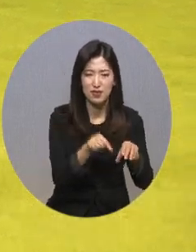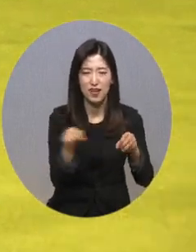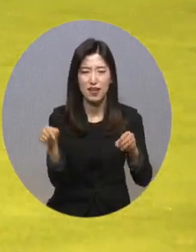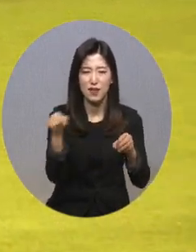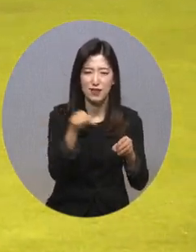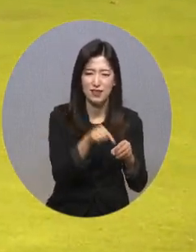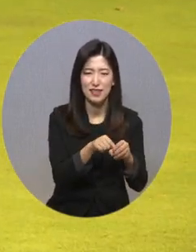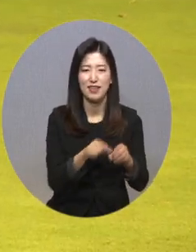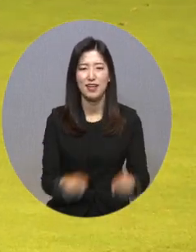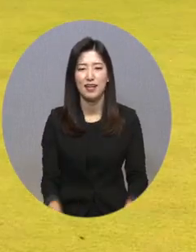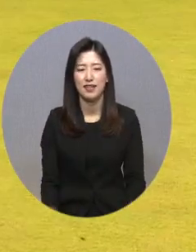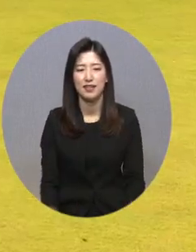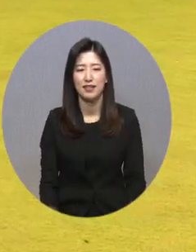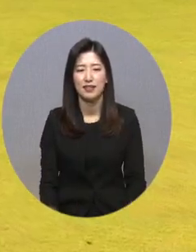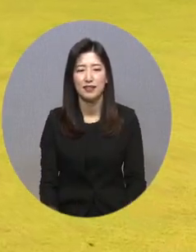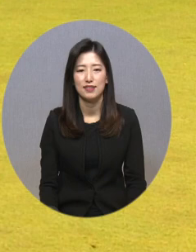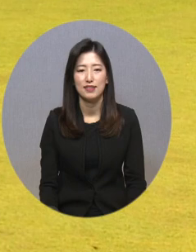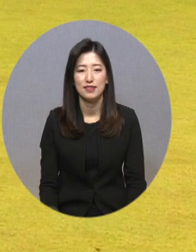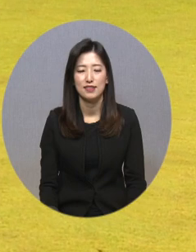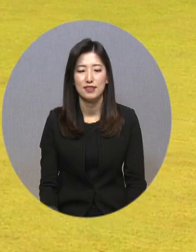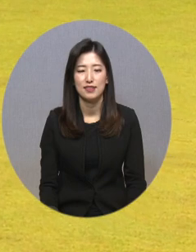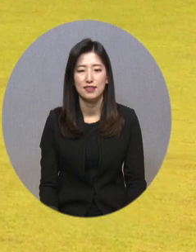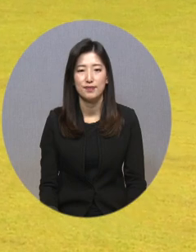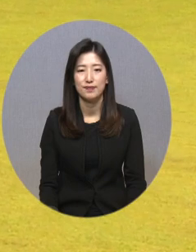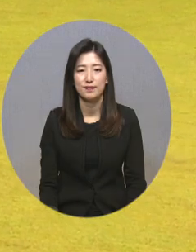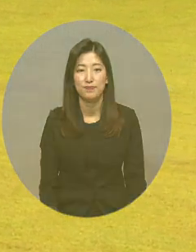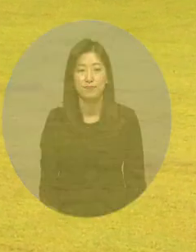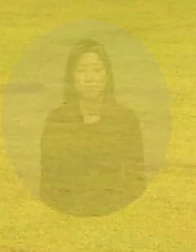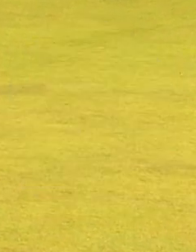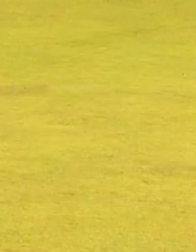우리 w 아